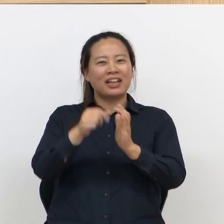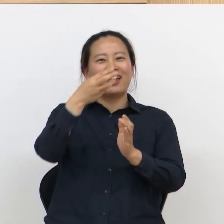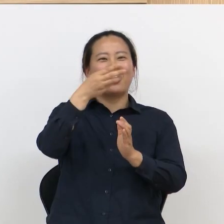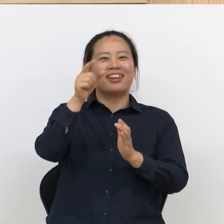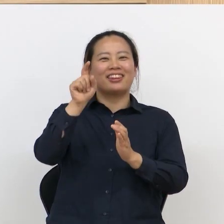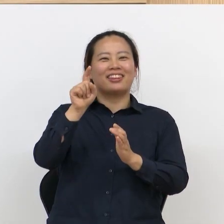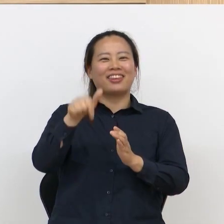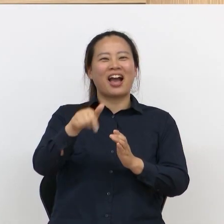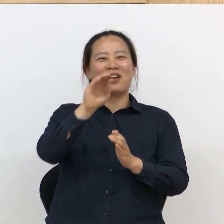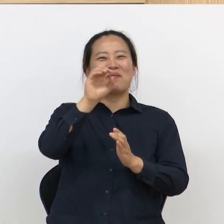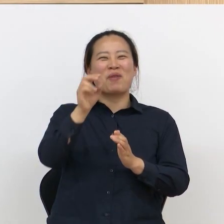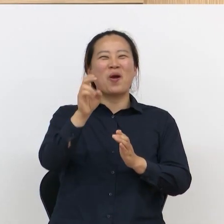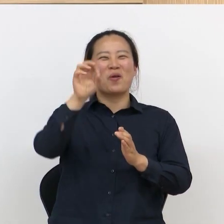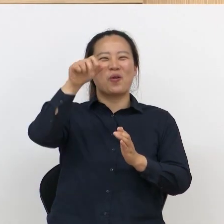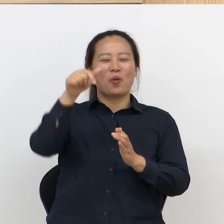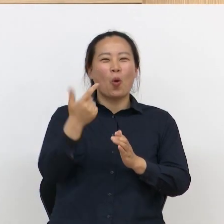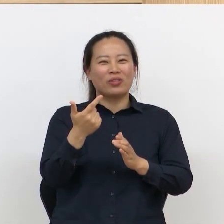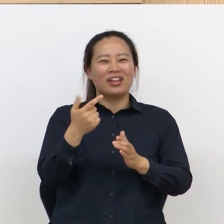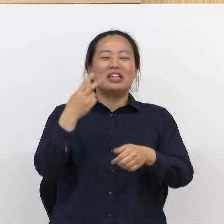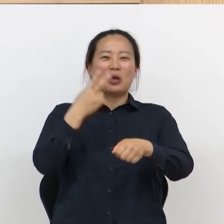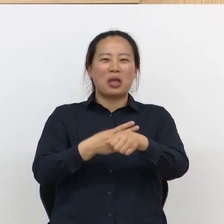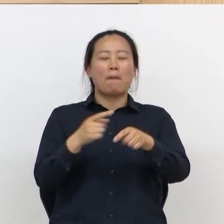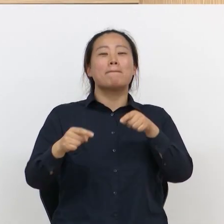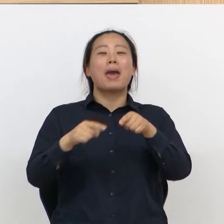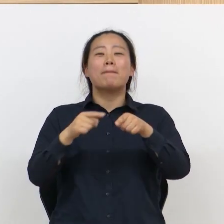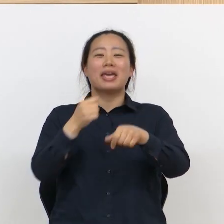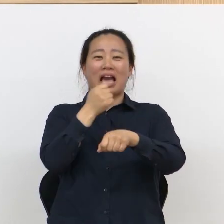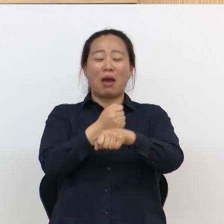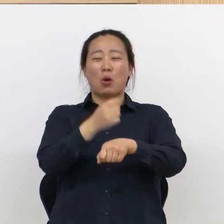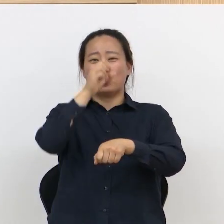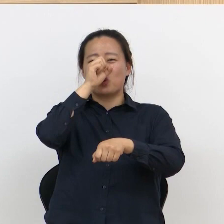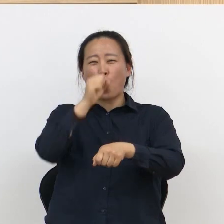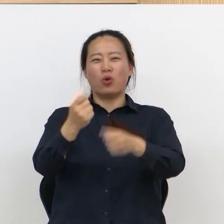탁평곤 선생님께 찾아가서 매핑을 새로 하면 그런 문제를